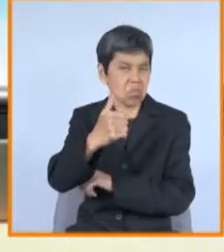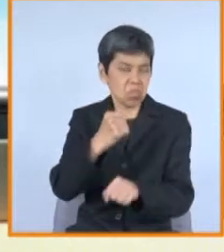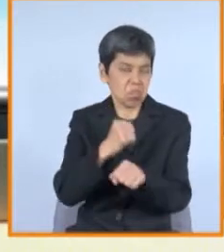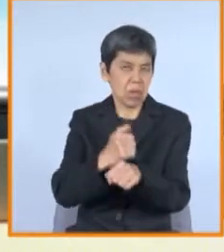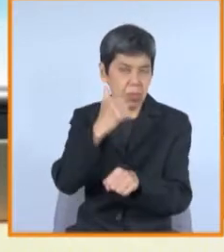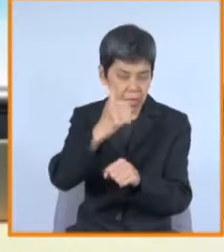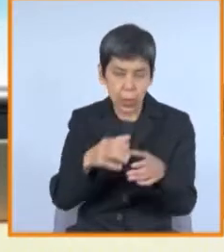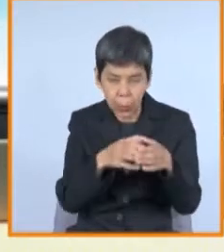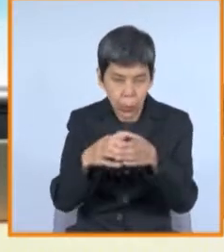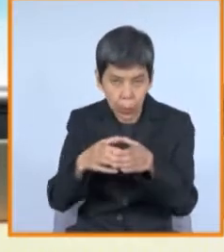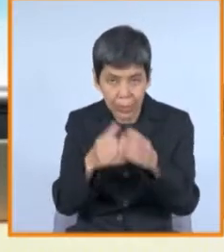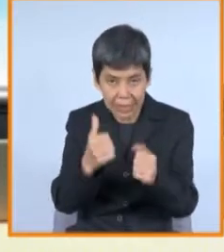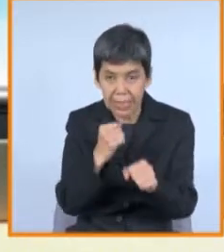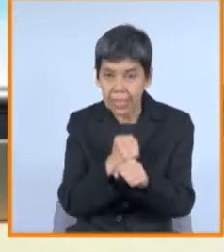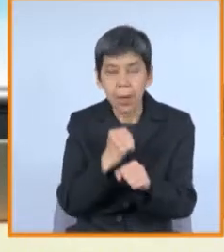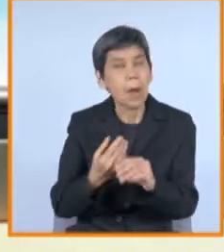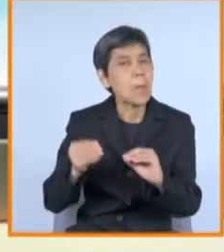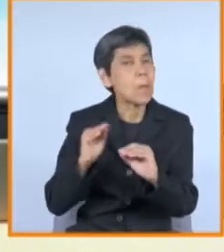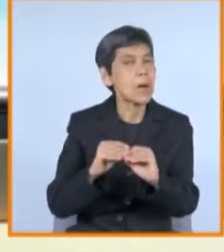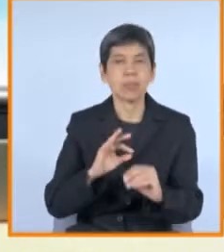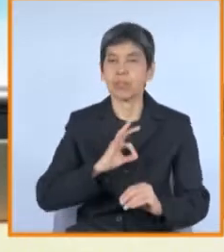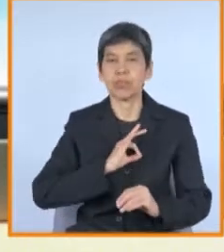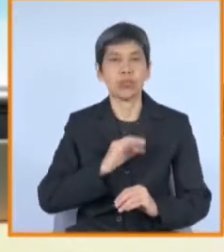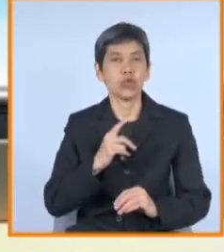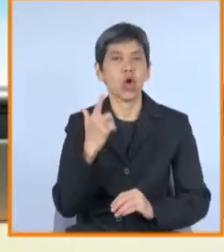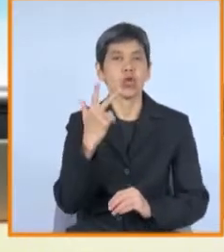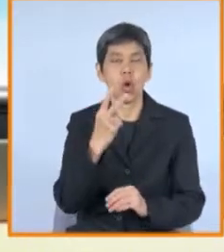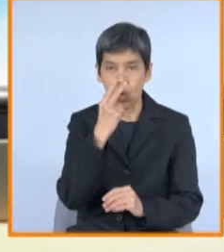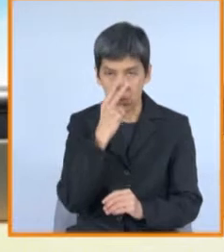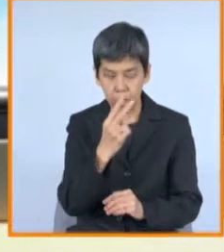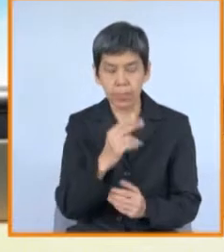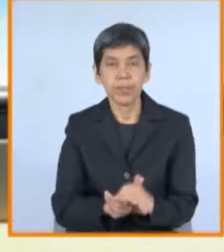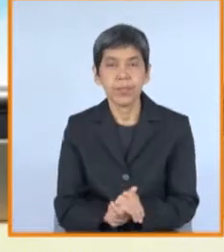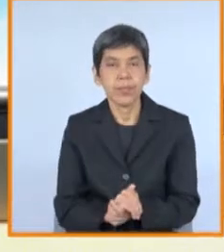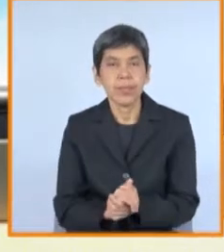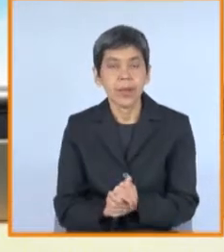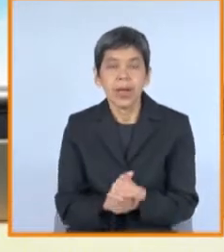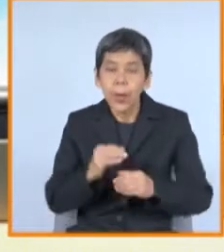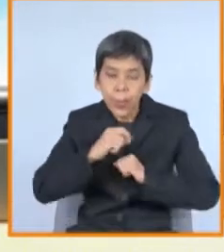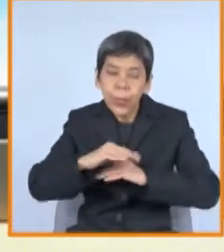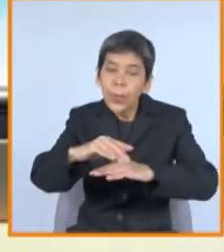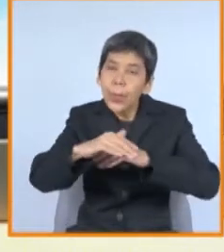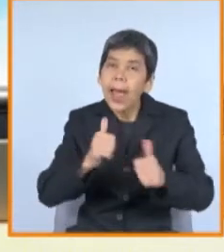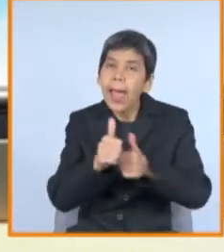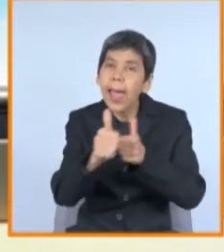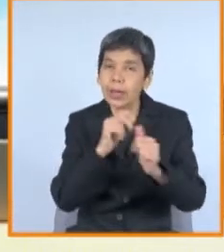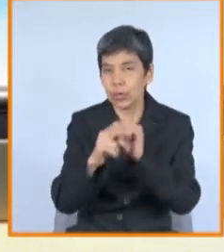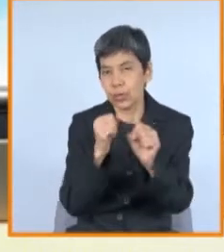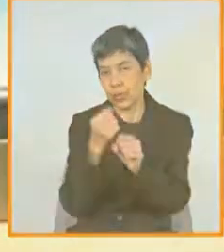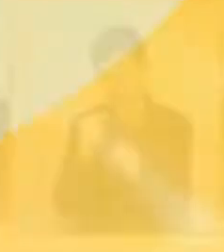ครับโดยเฉพาะทีมกรีฑาตอนนี้สามารถคว้าเพิ่มมาได้อีก2เหรียญทองแล้วครับติดตามพร้อมกันในช่วงนี้ครับเอเชียนบีทเกม2016ครับ